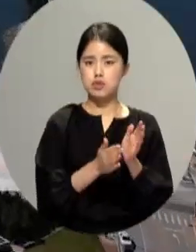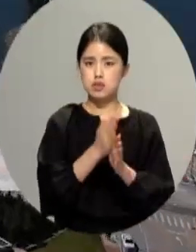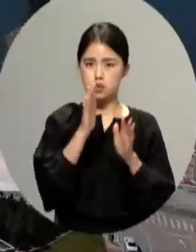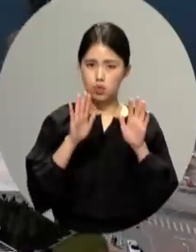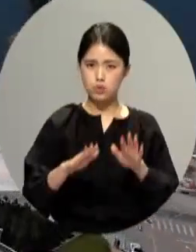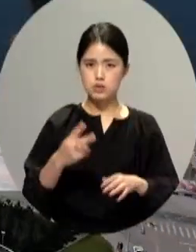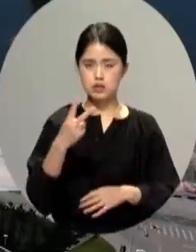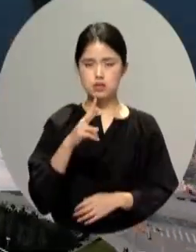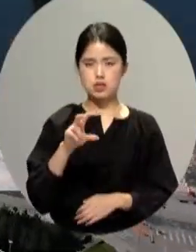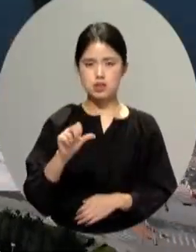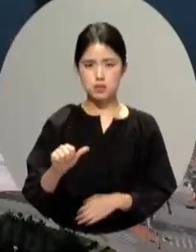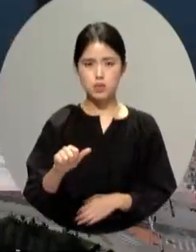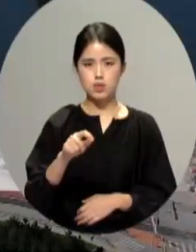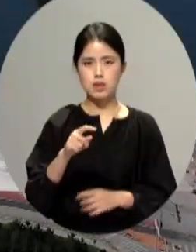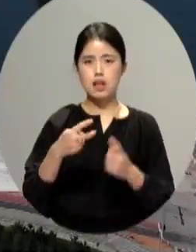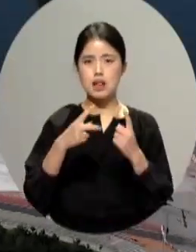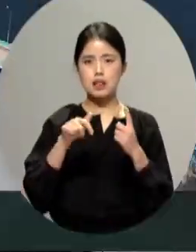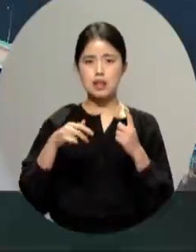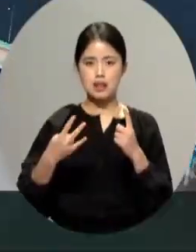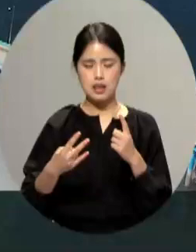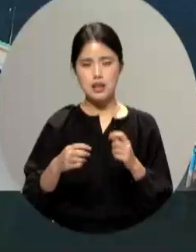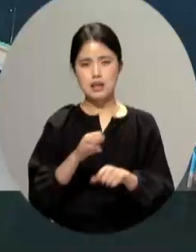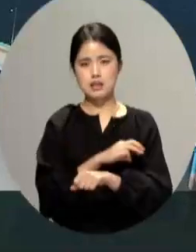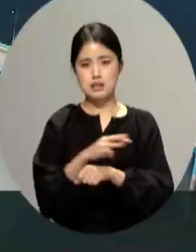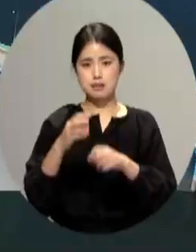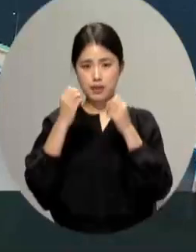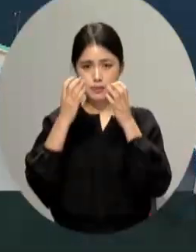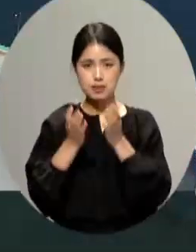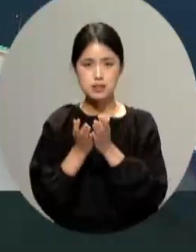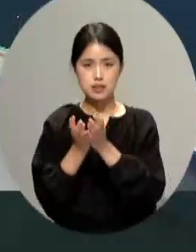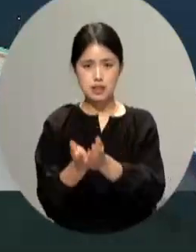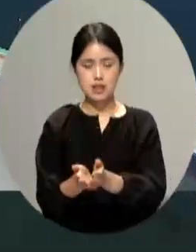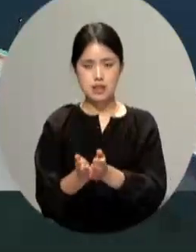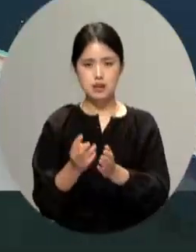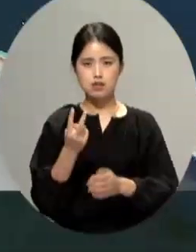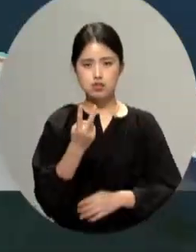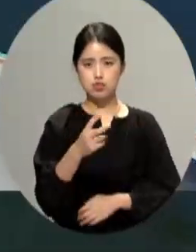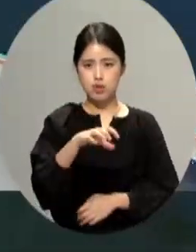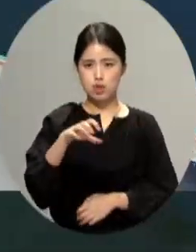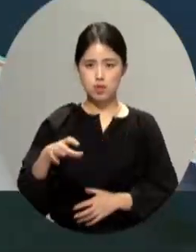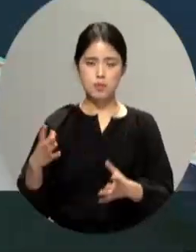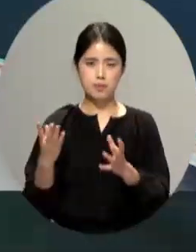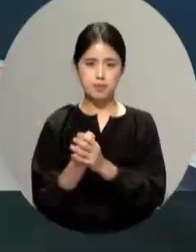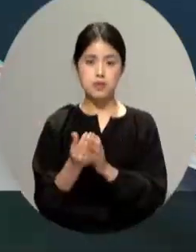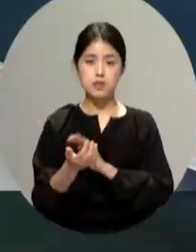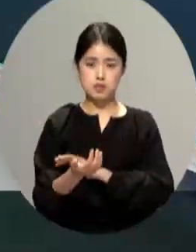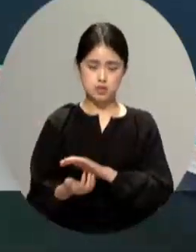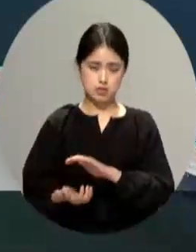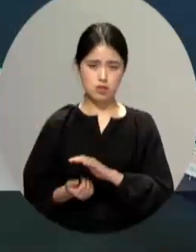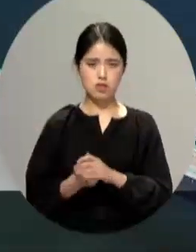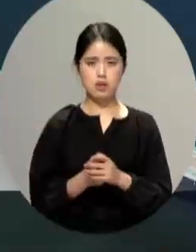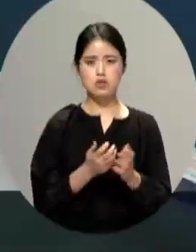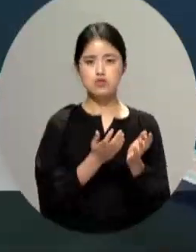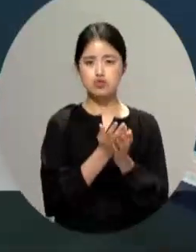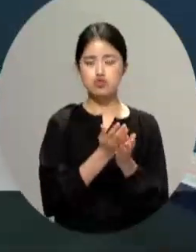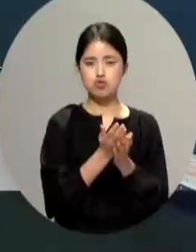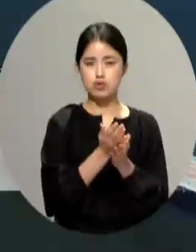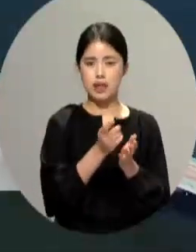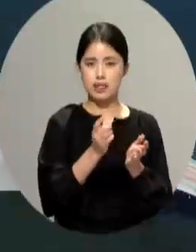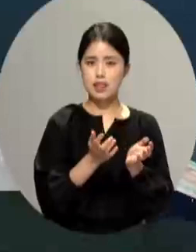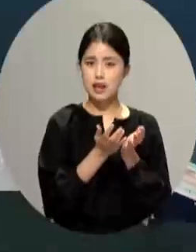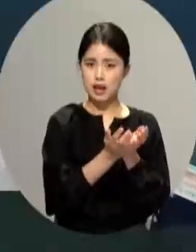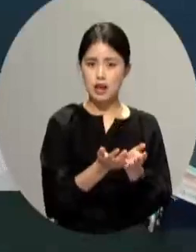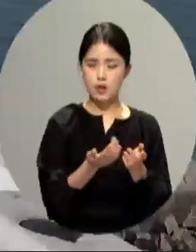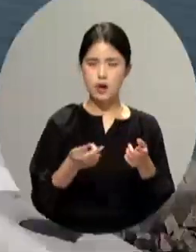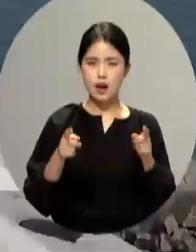오는 2025년 1단계로 세만금 신앙의 자파 부두 두 개 선석이 완공되기 이전에 군산항과 함께 특허